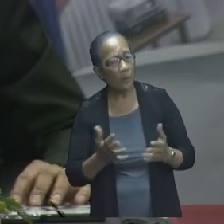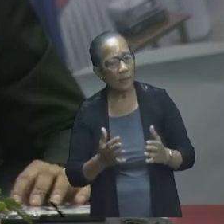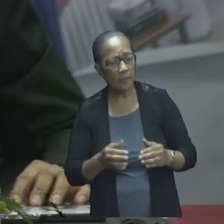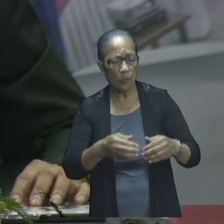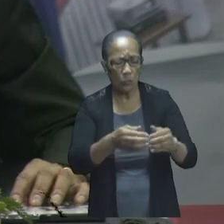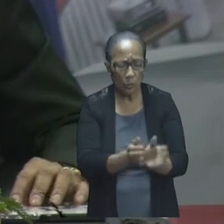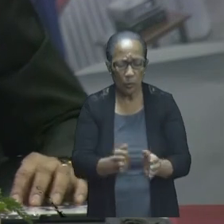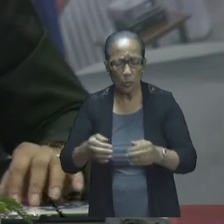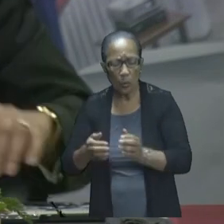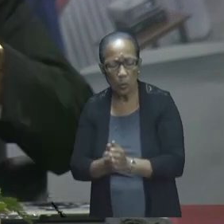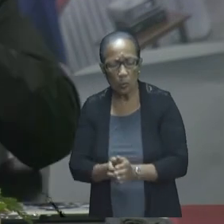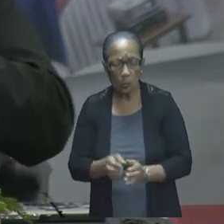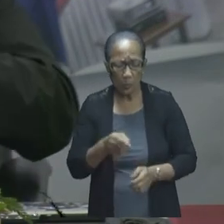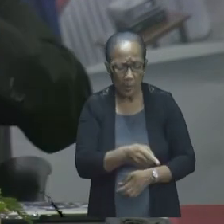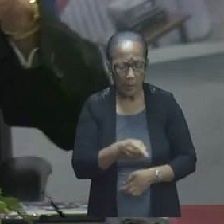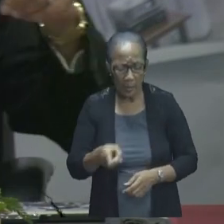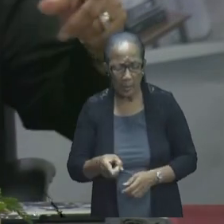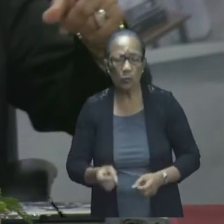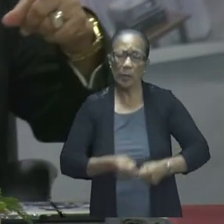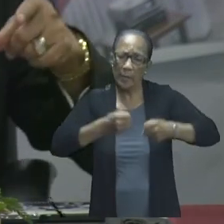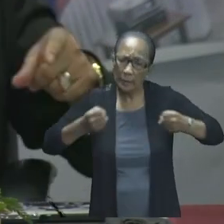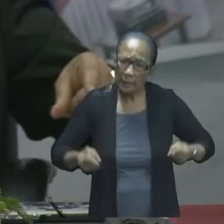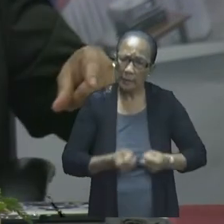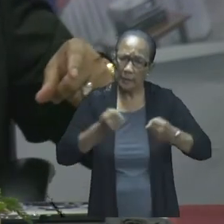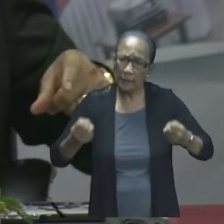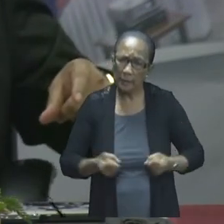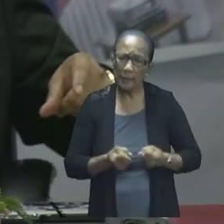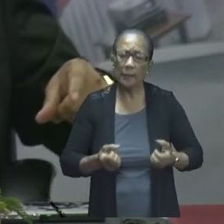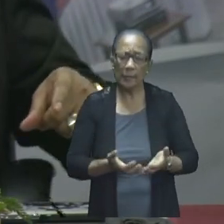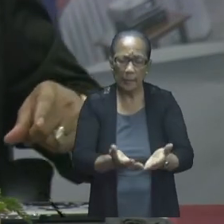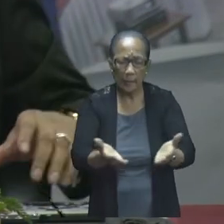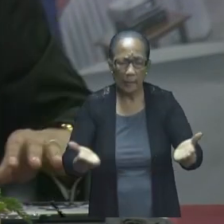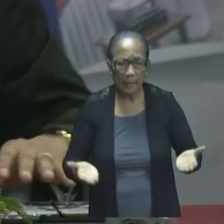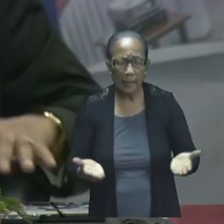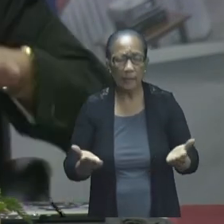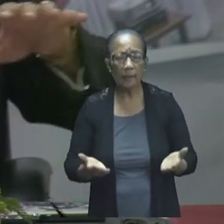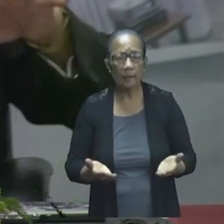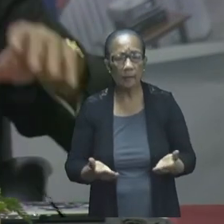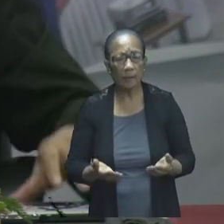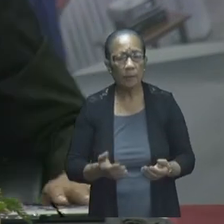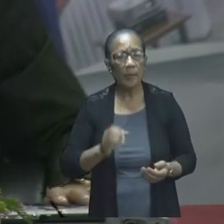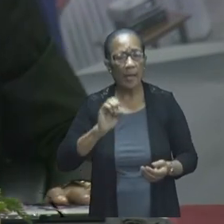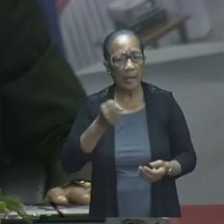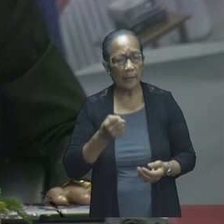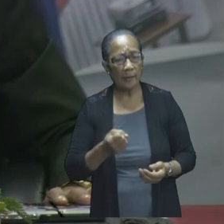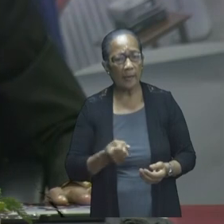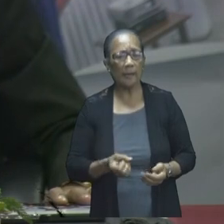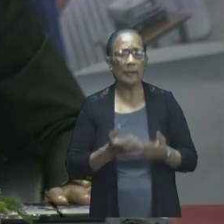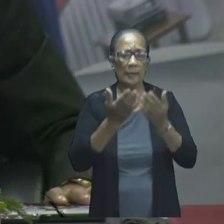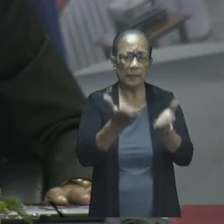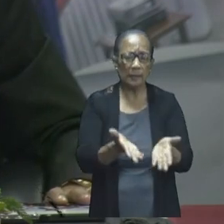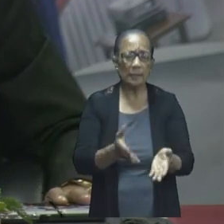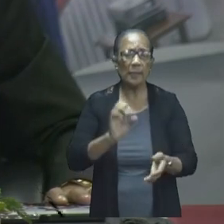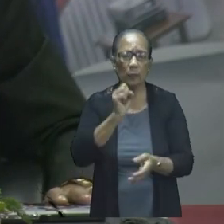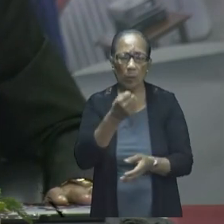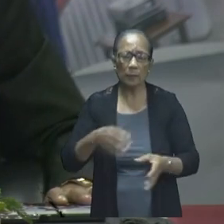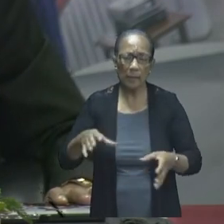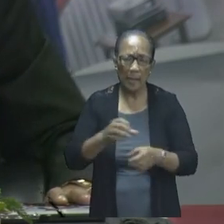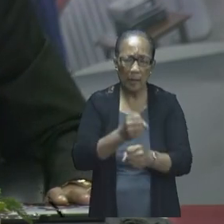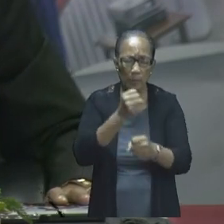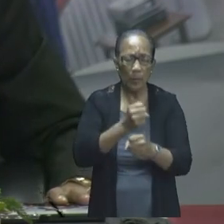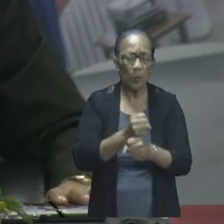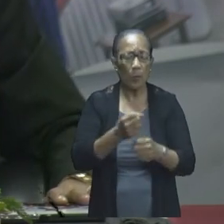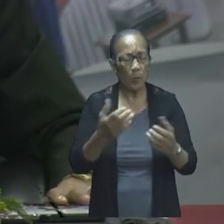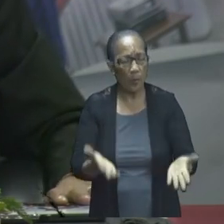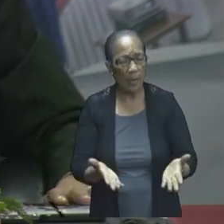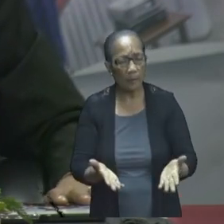trainen zodanig dat ze morgen richt de kunnen worden en ingezet kunnen worden wordt als je inderdaad grote ff zijn uw